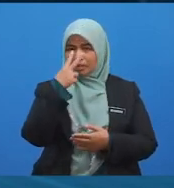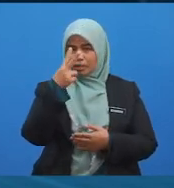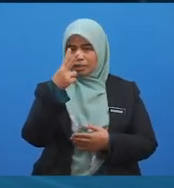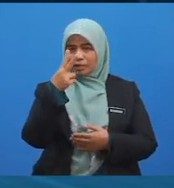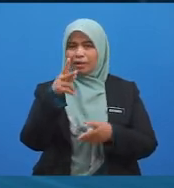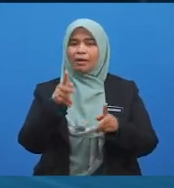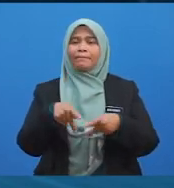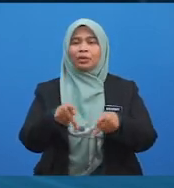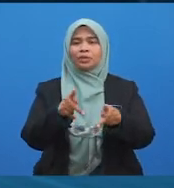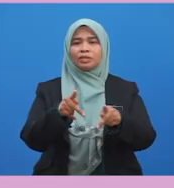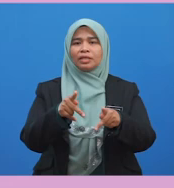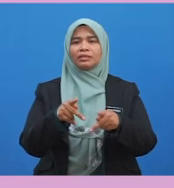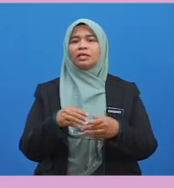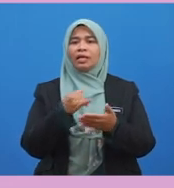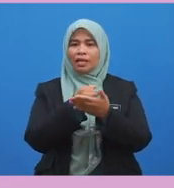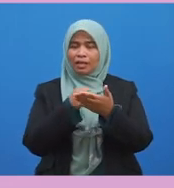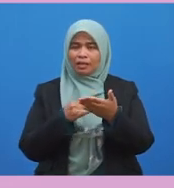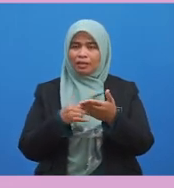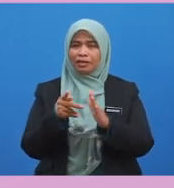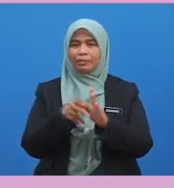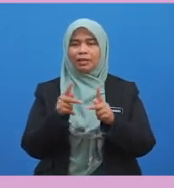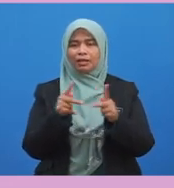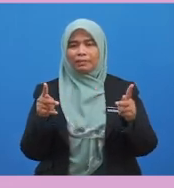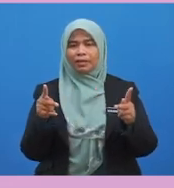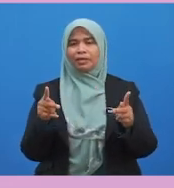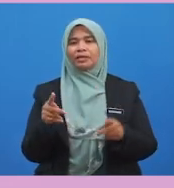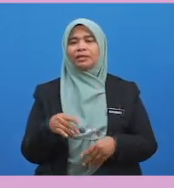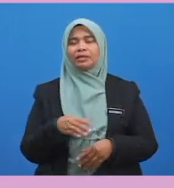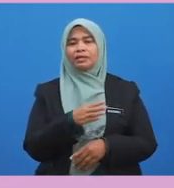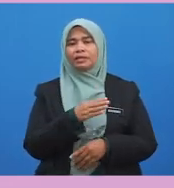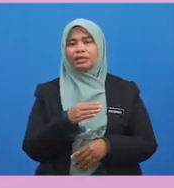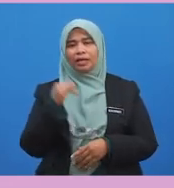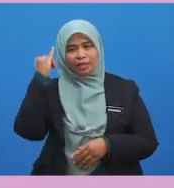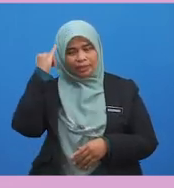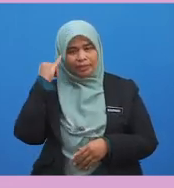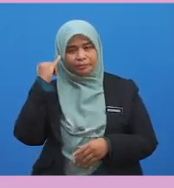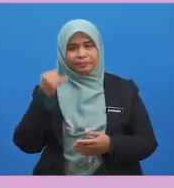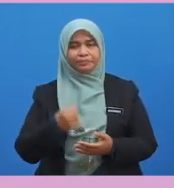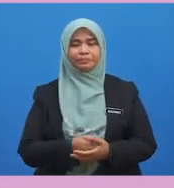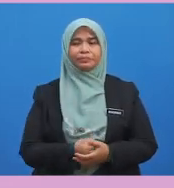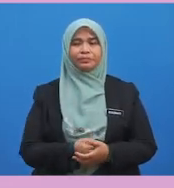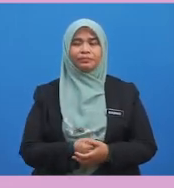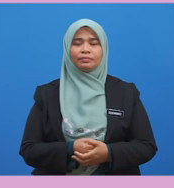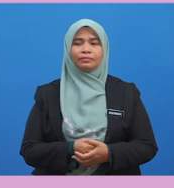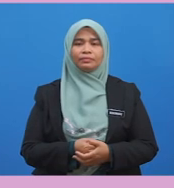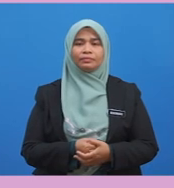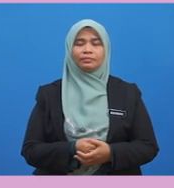mari kita lihat proses lakaran perkembangan idea dan sintesis idea.